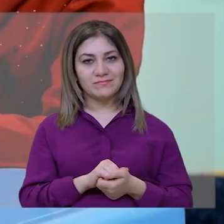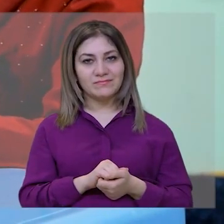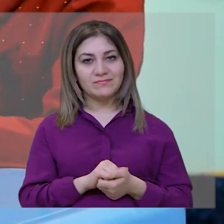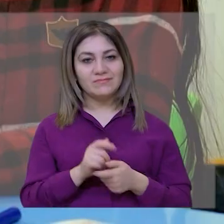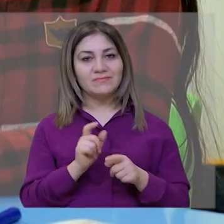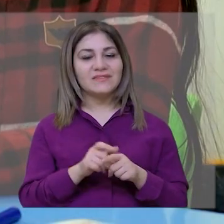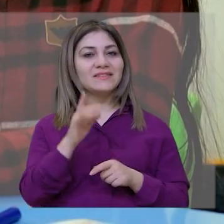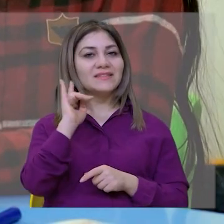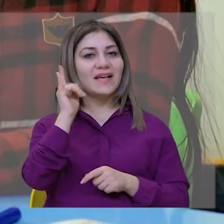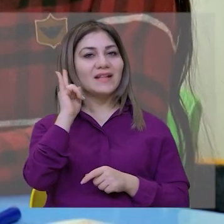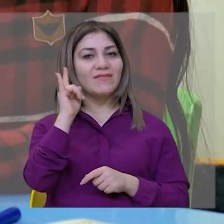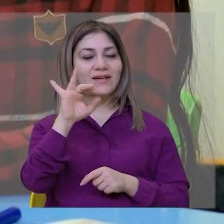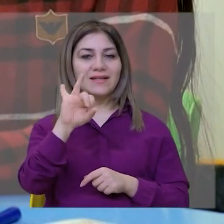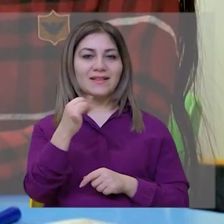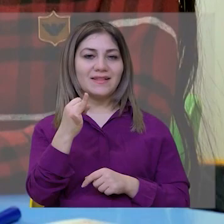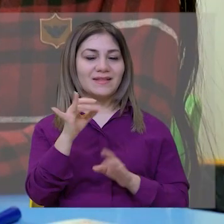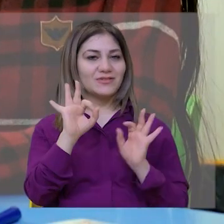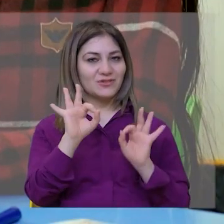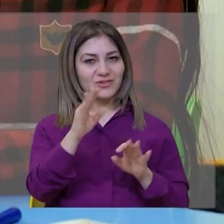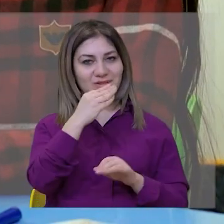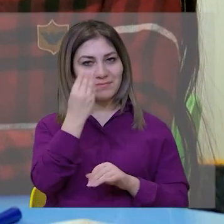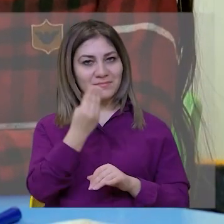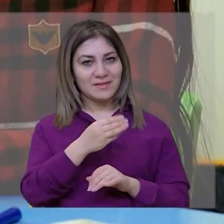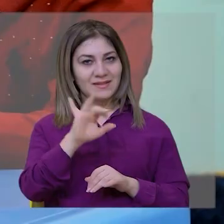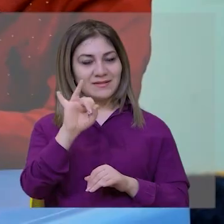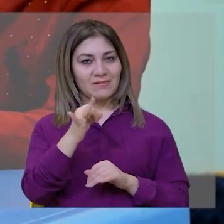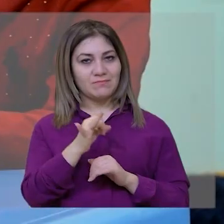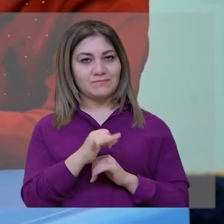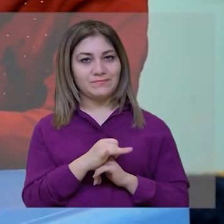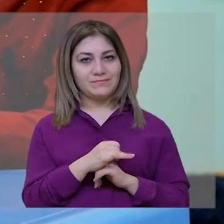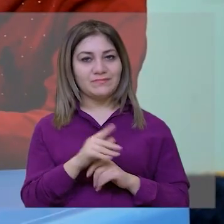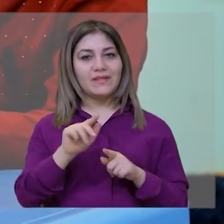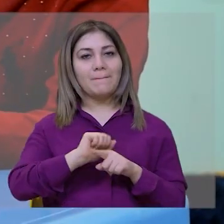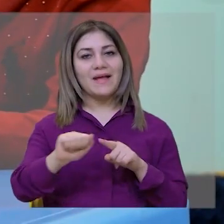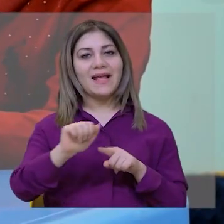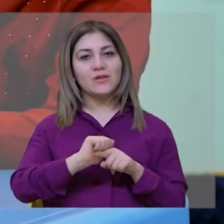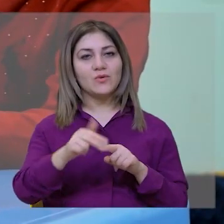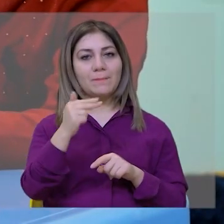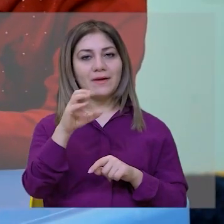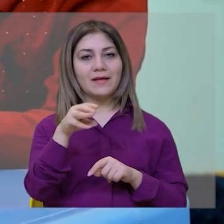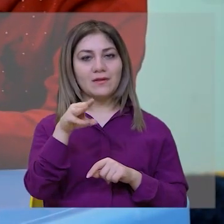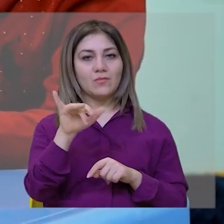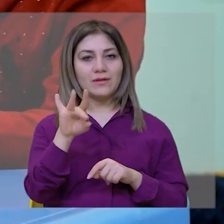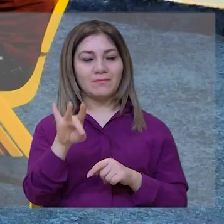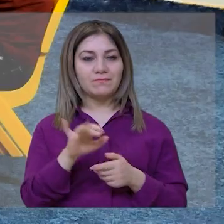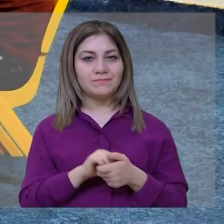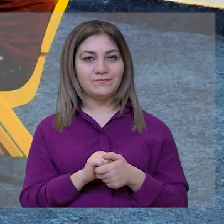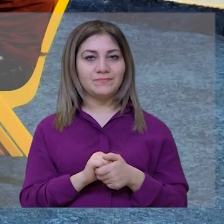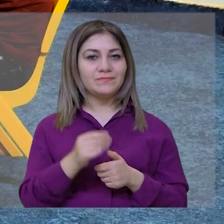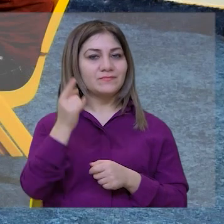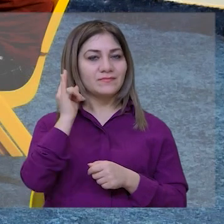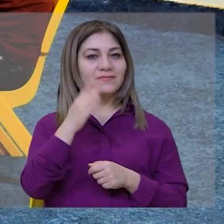բառի ձայնավոր հնչյունը։ Ի տարը։ Կեցես, հիմա հաջորդը։ Փետուր։ Փ է տ ուրը